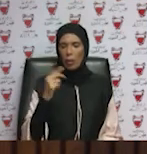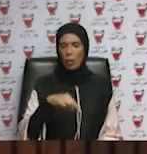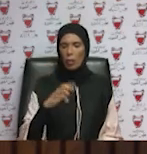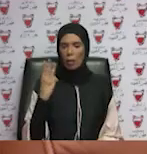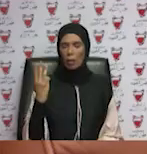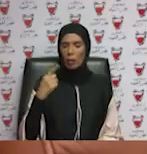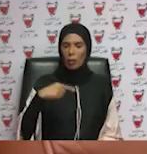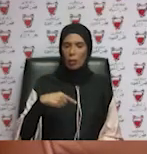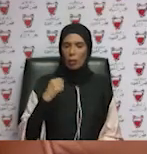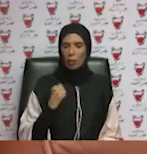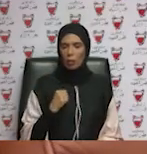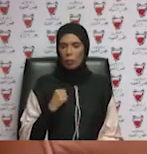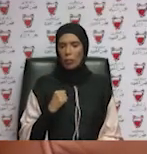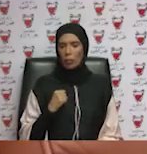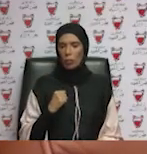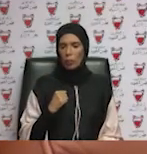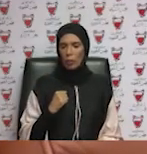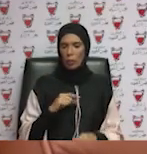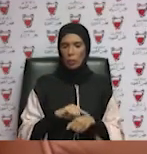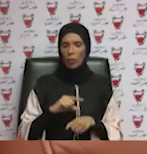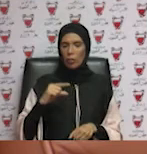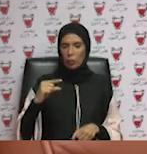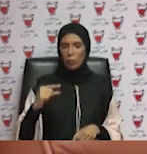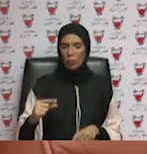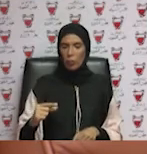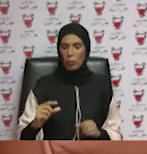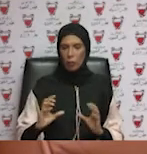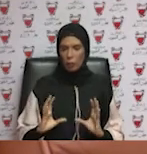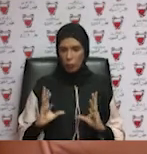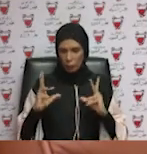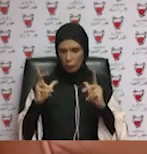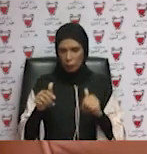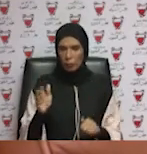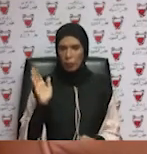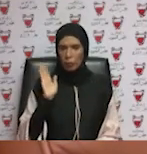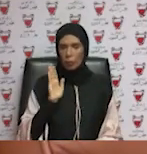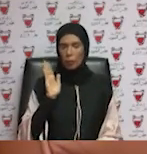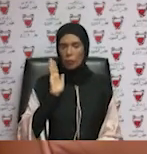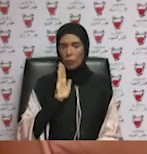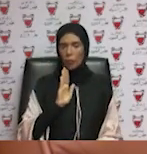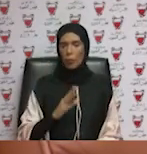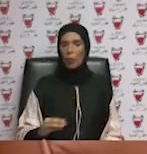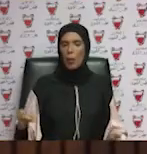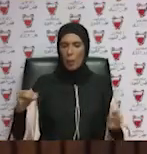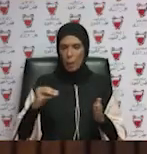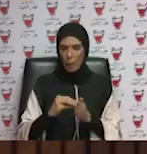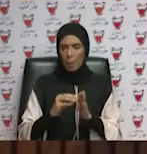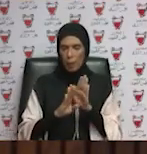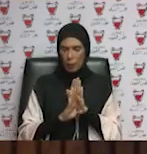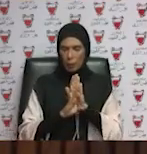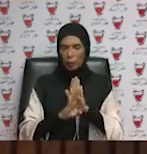4، 7، 8، 10، و13، حيث أن إعداد الأطباء وتأهيلهم وتدريبهم يندرج ضمن دعم